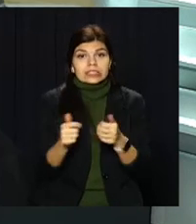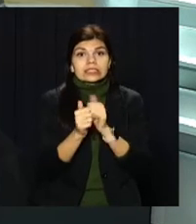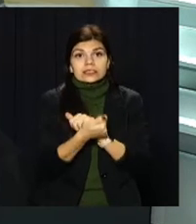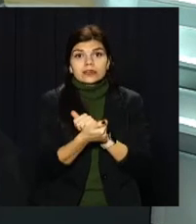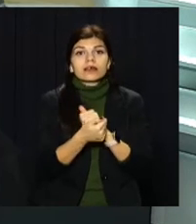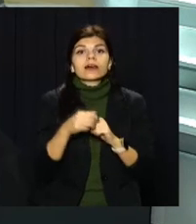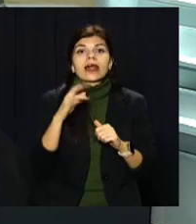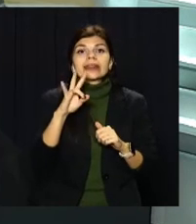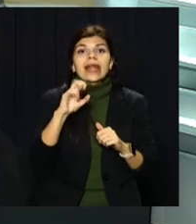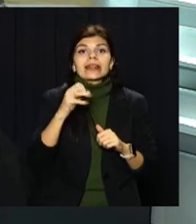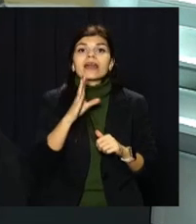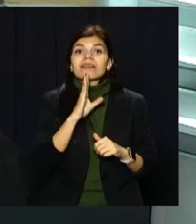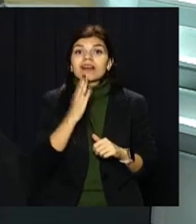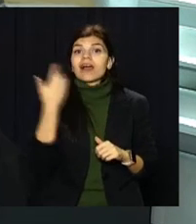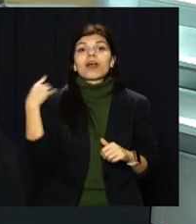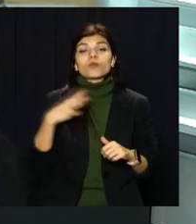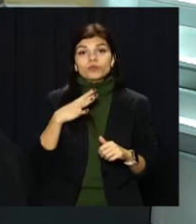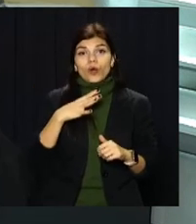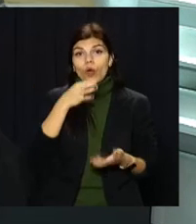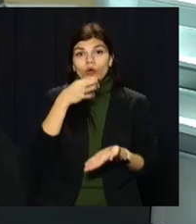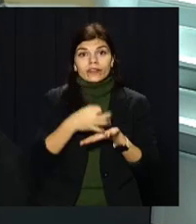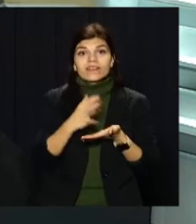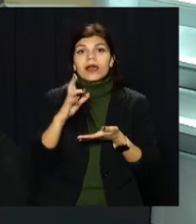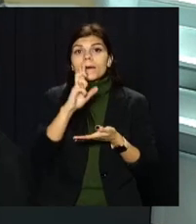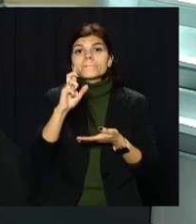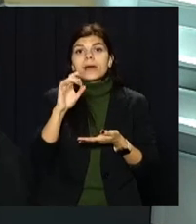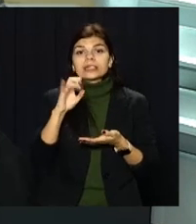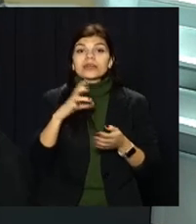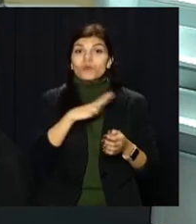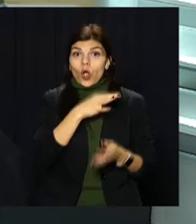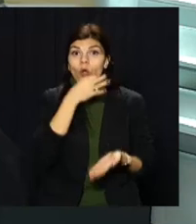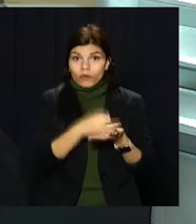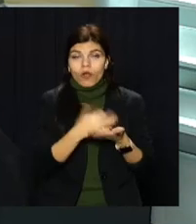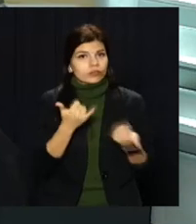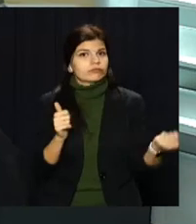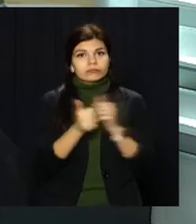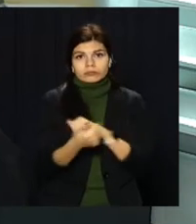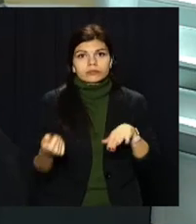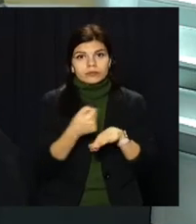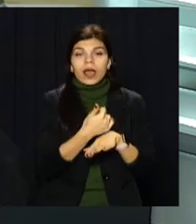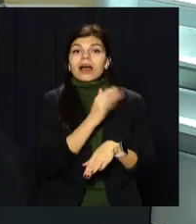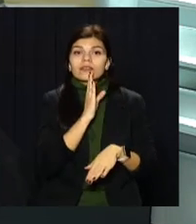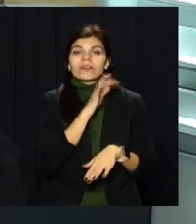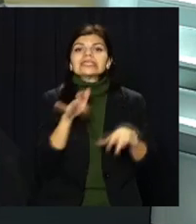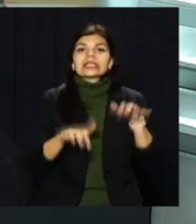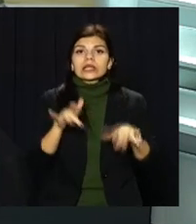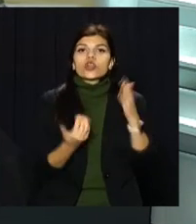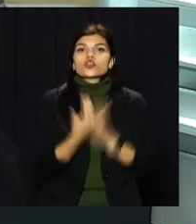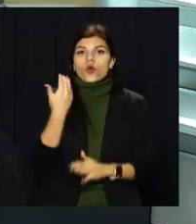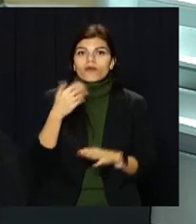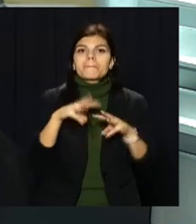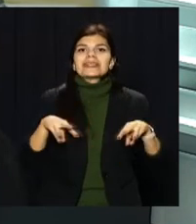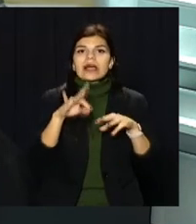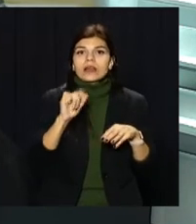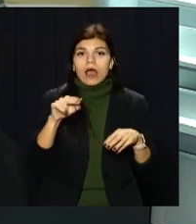яка очолювала відомство з березня 2020-го. А нині її обрали секретарем новообраної міськради. У сфері охорони